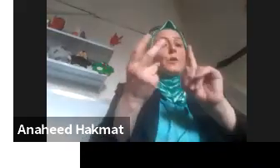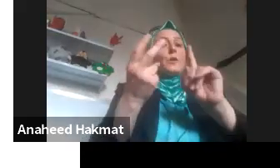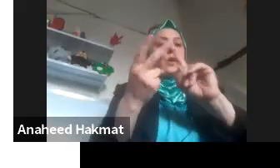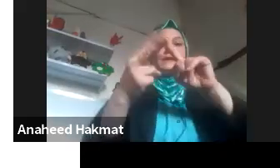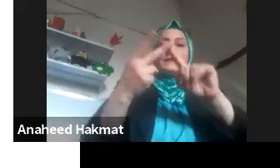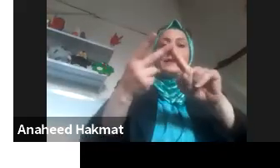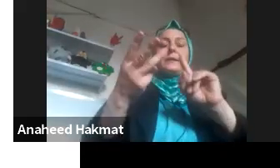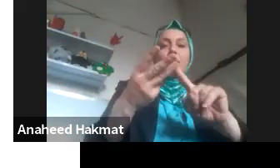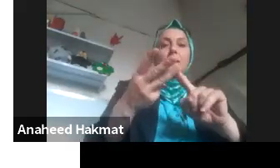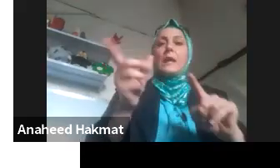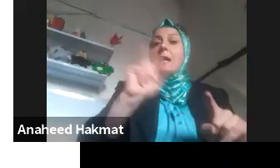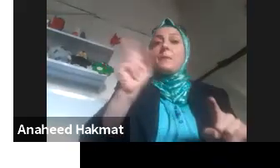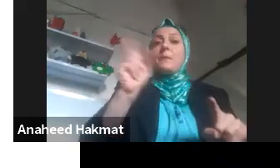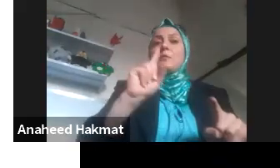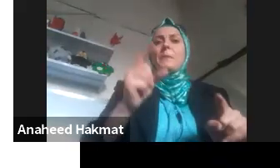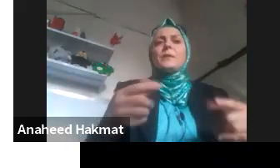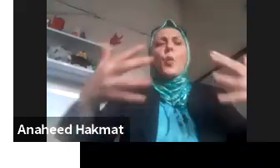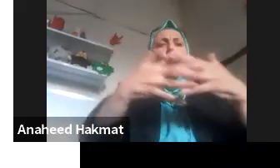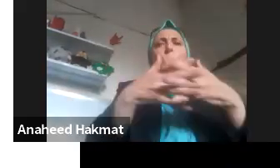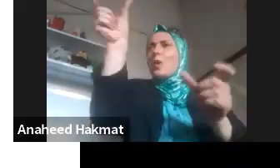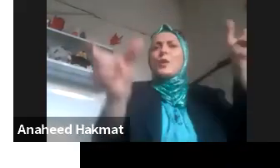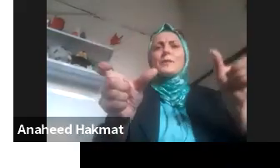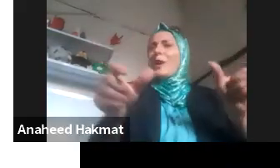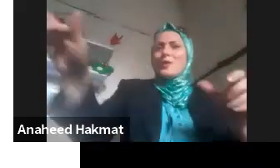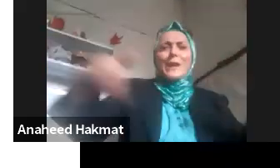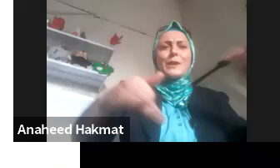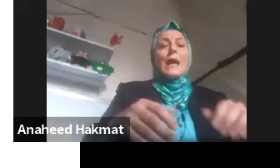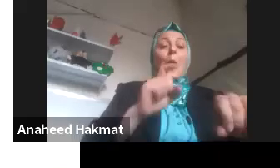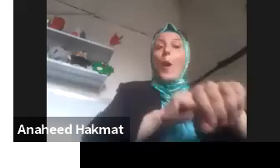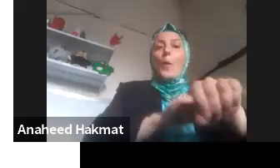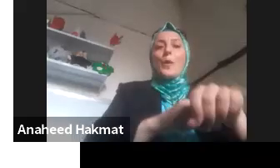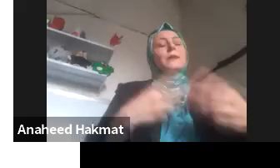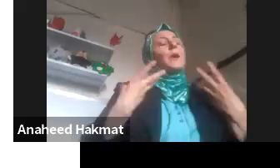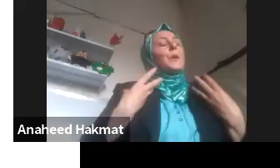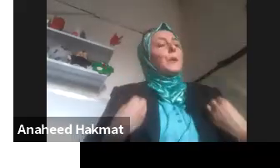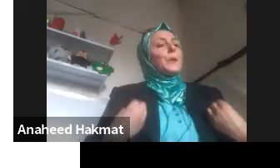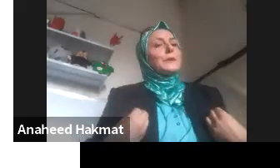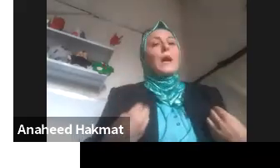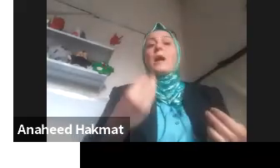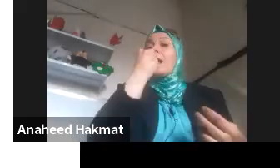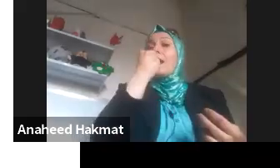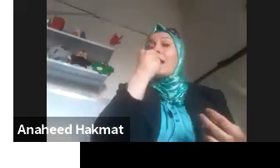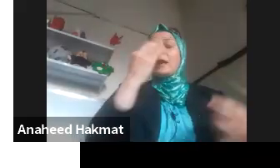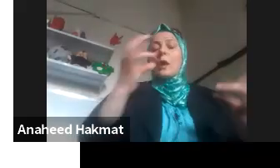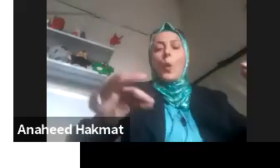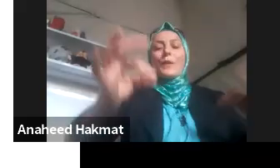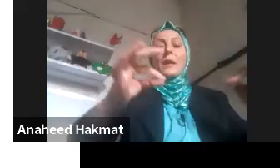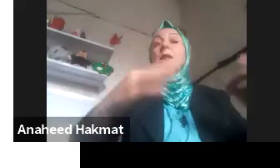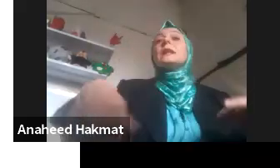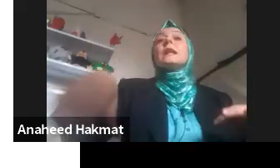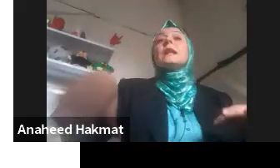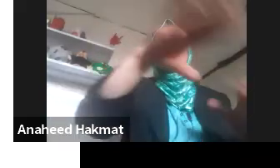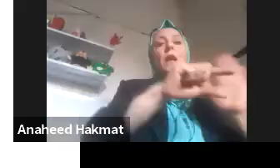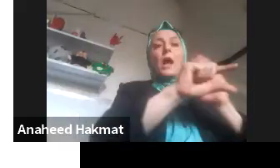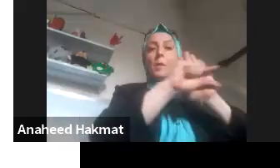عملية التزاحم، أوقات الاستراحة، أوقات استراحة الغداء، والتخطيط لهي المواضيع لازم كتير ننتبه